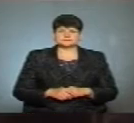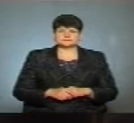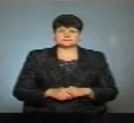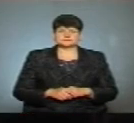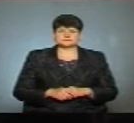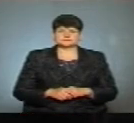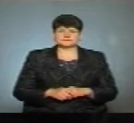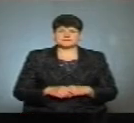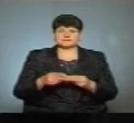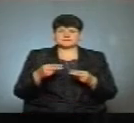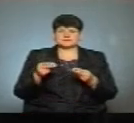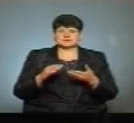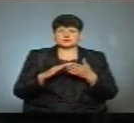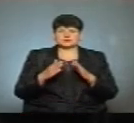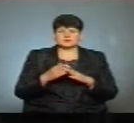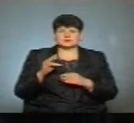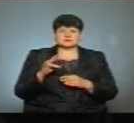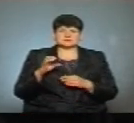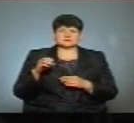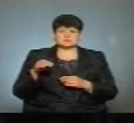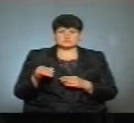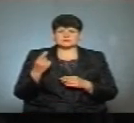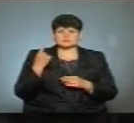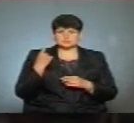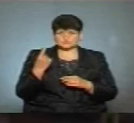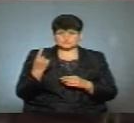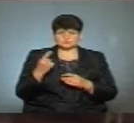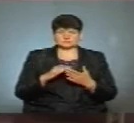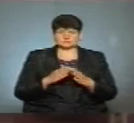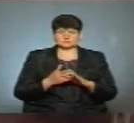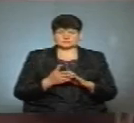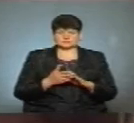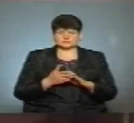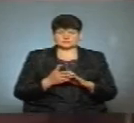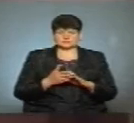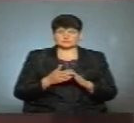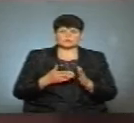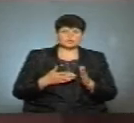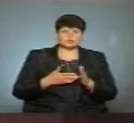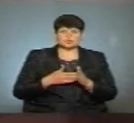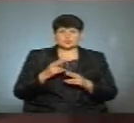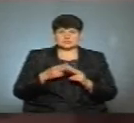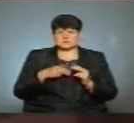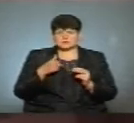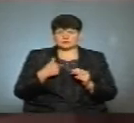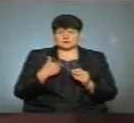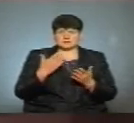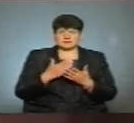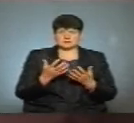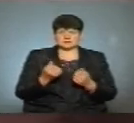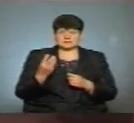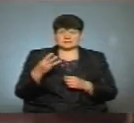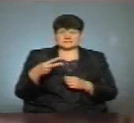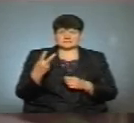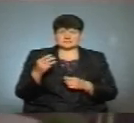Якраз заключив договір з НСЗУ за одним пакетом. До кінця року ми маємо отримати